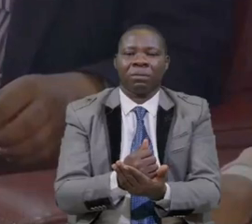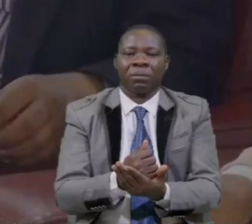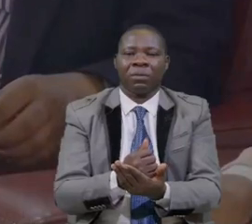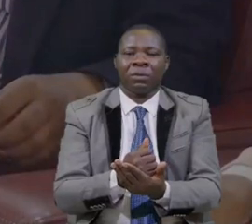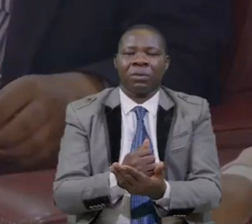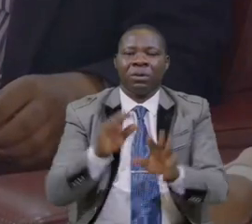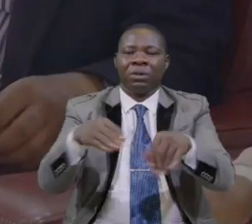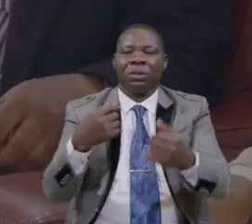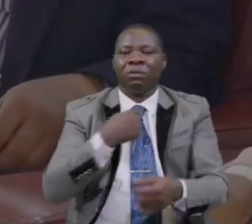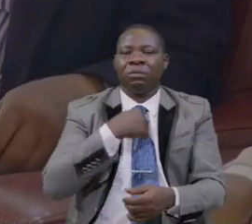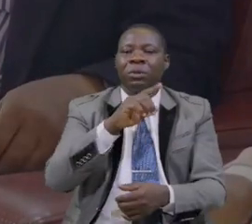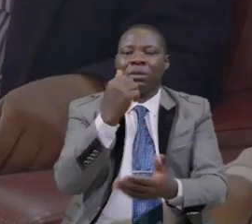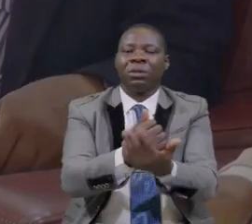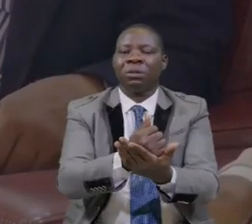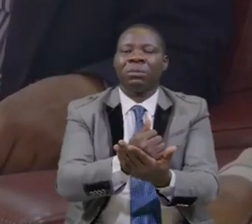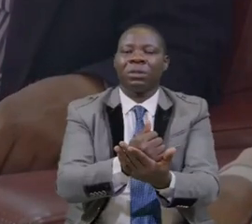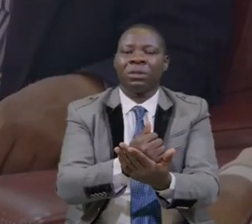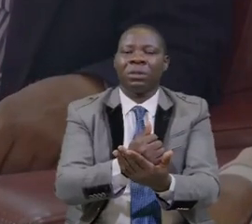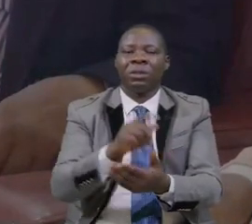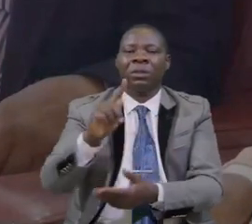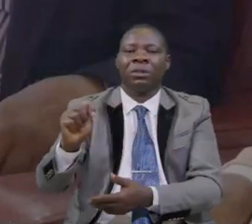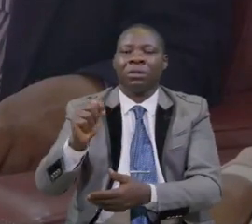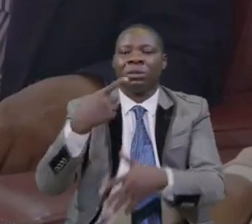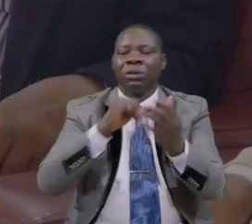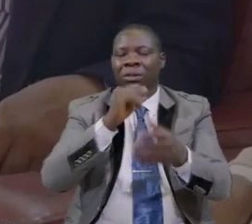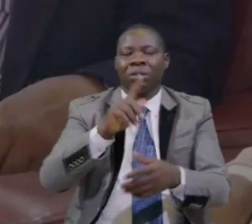Attendez-moi, le T c'est quoi?